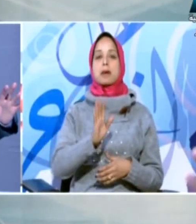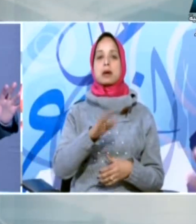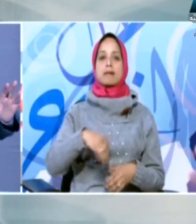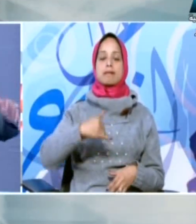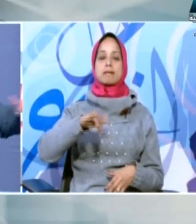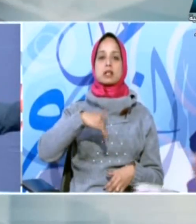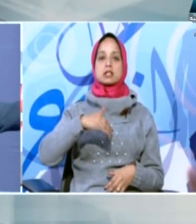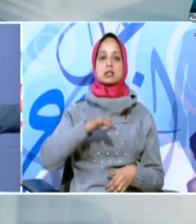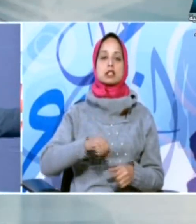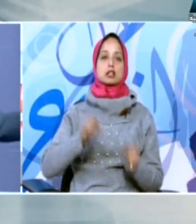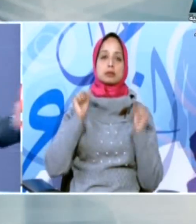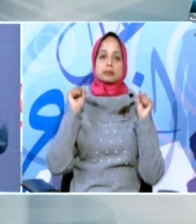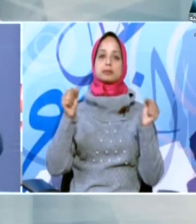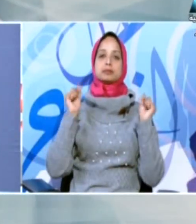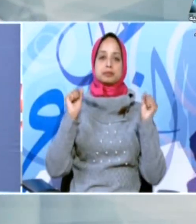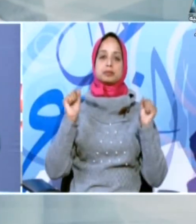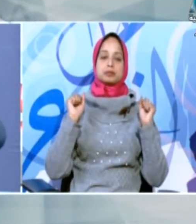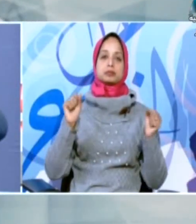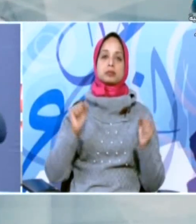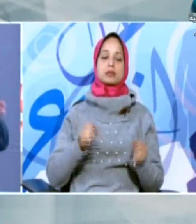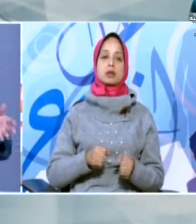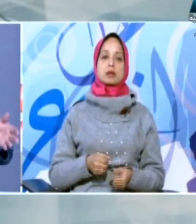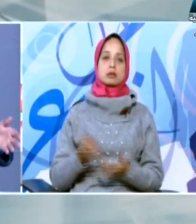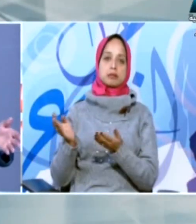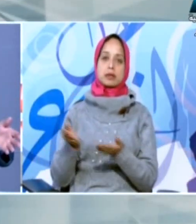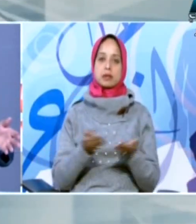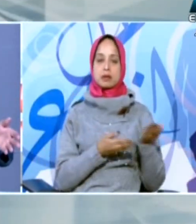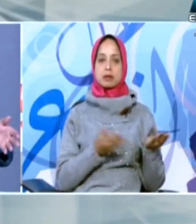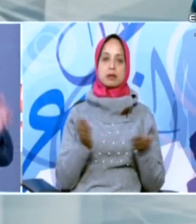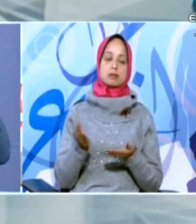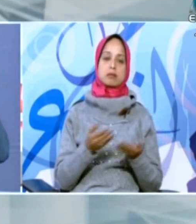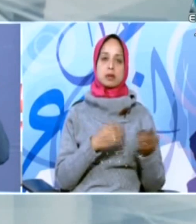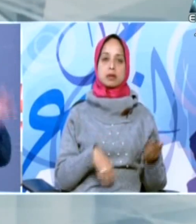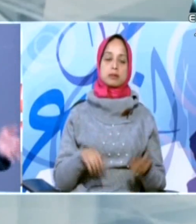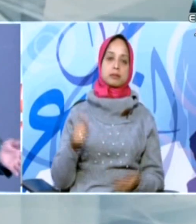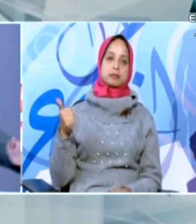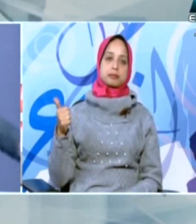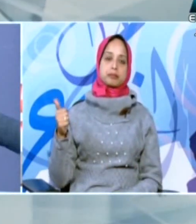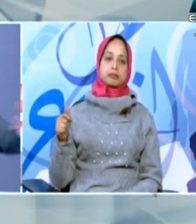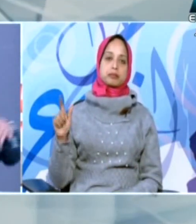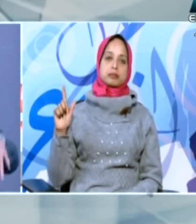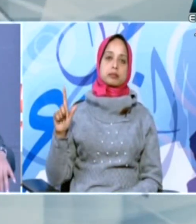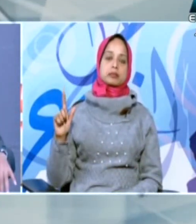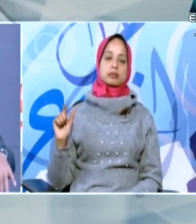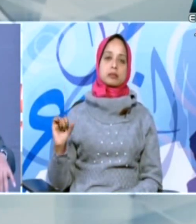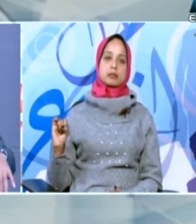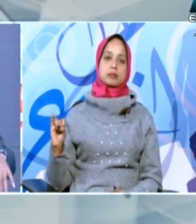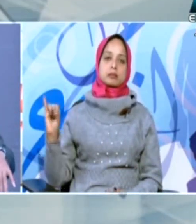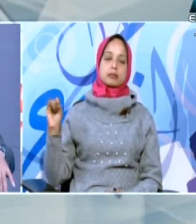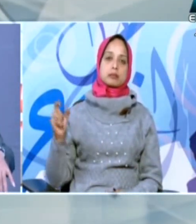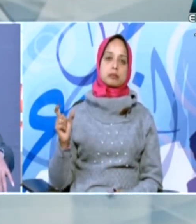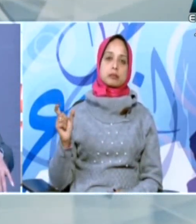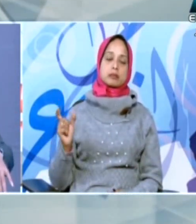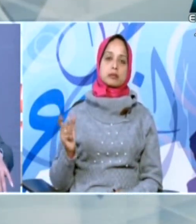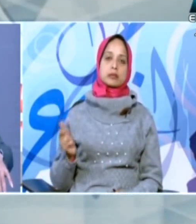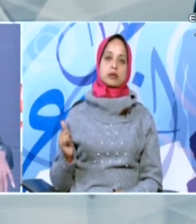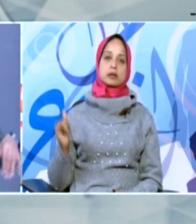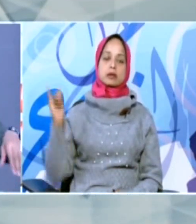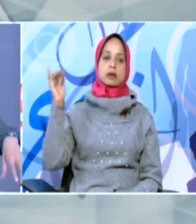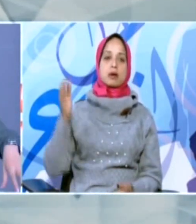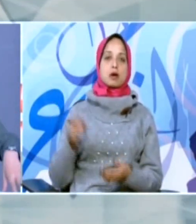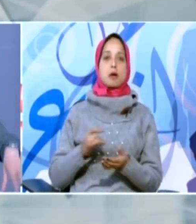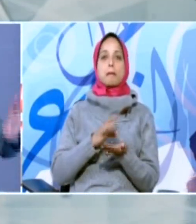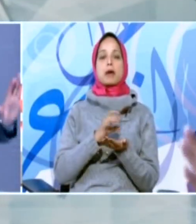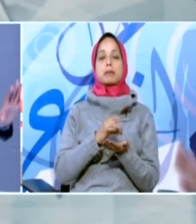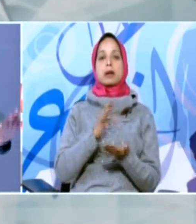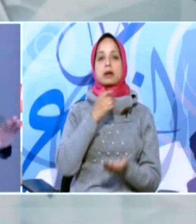الامام يا رومل، يعني بيرحب بالمانيا على اعتقاد. وفهم الملك اتضايق ان المانيا لو دخلت هتطرد انجلترا. طب ما